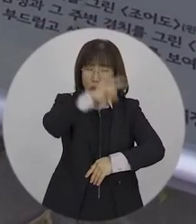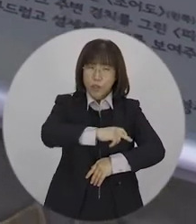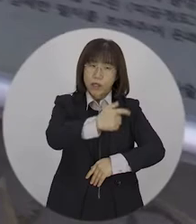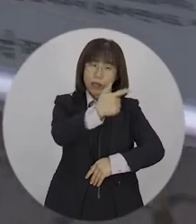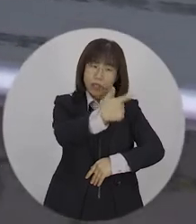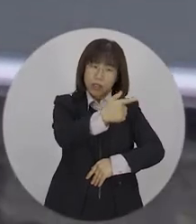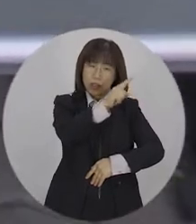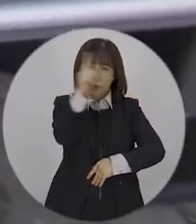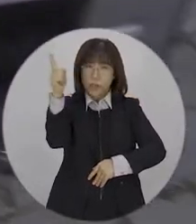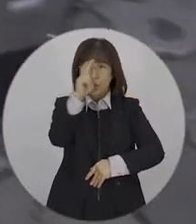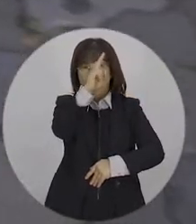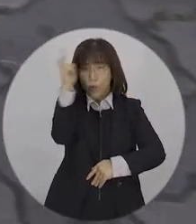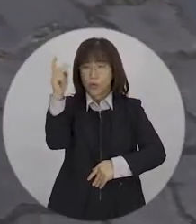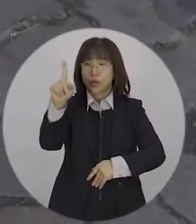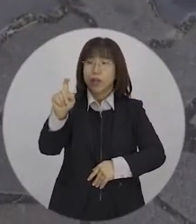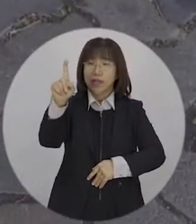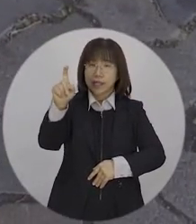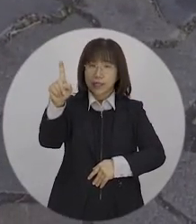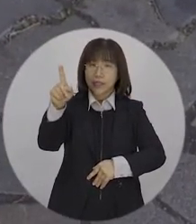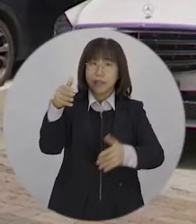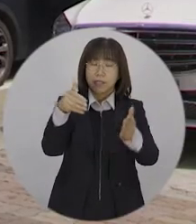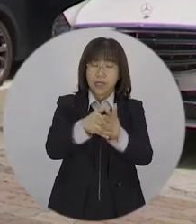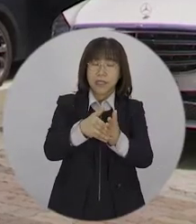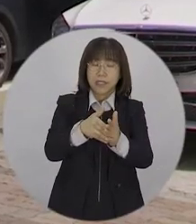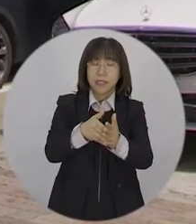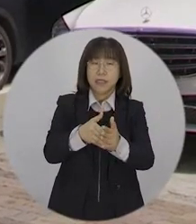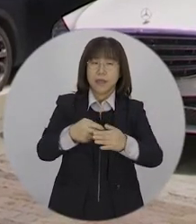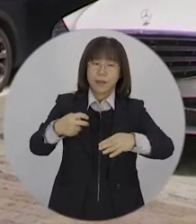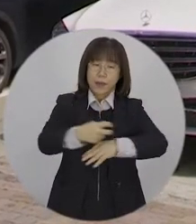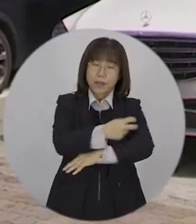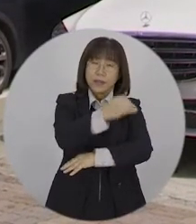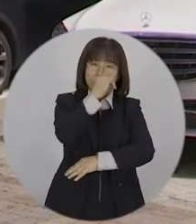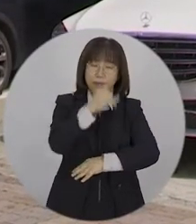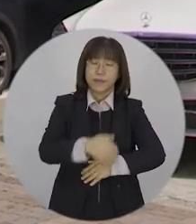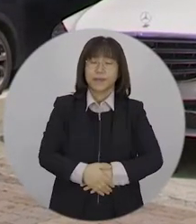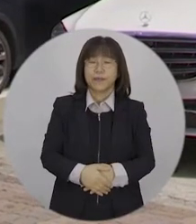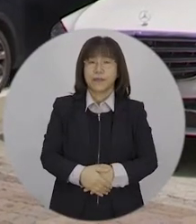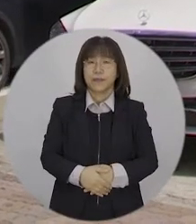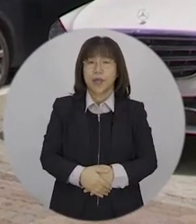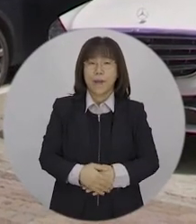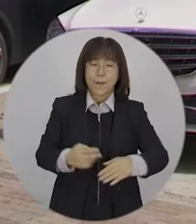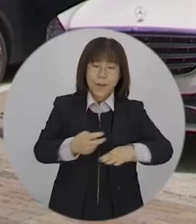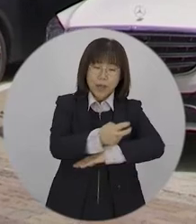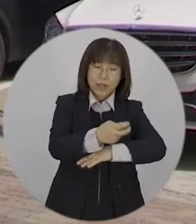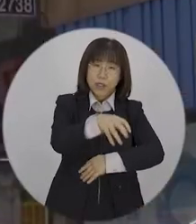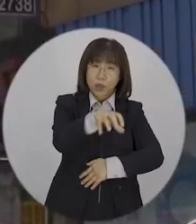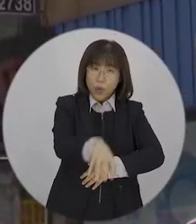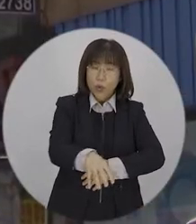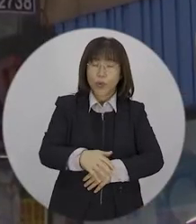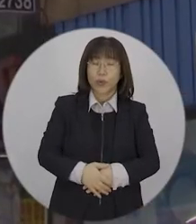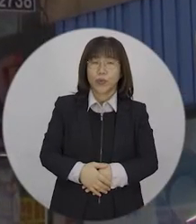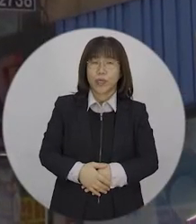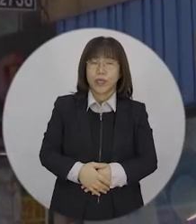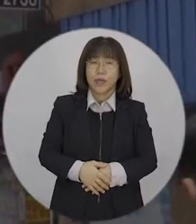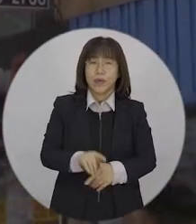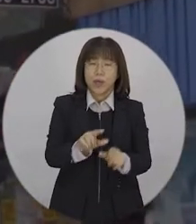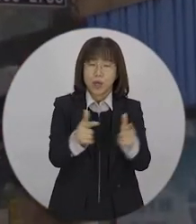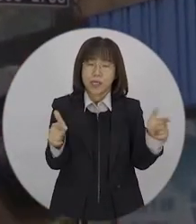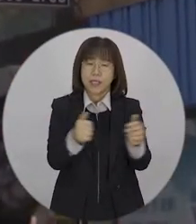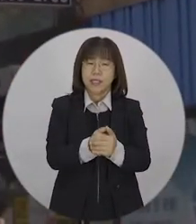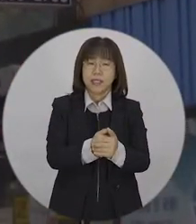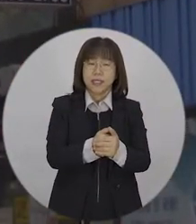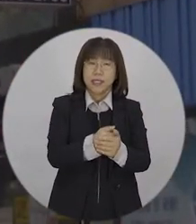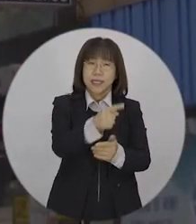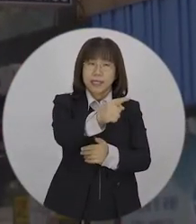6시부터 오후 11시까지 운영 됩니다 한편 강서구는 이 밖에도 버스정류장 오백 세 곳의